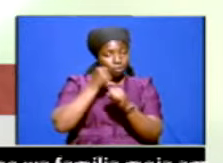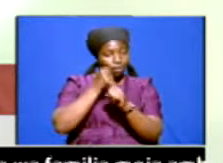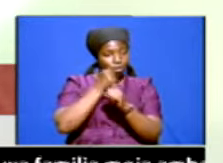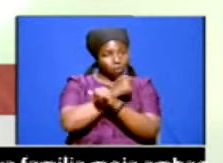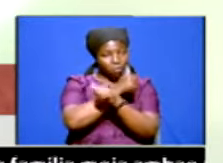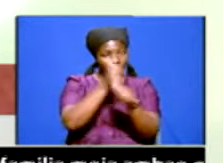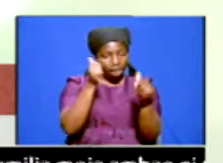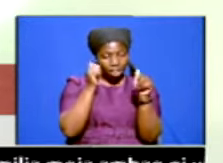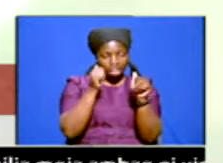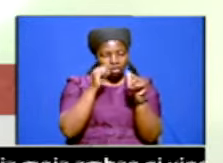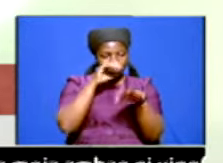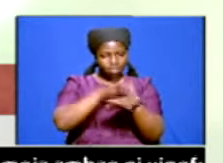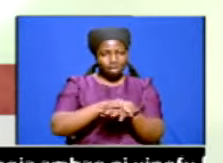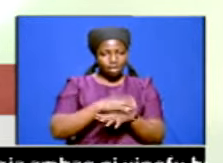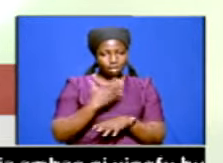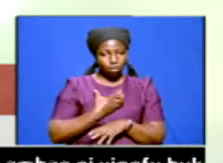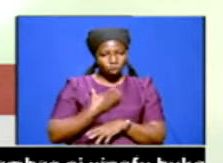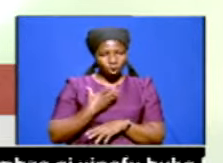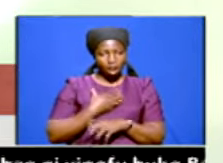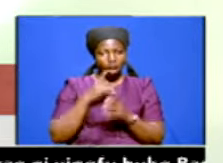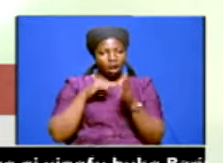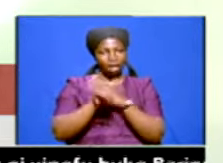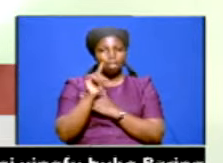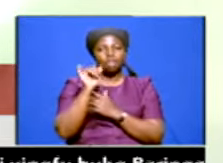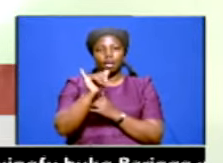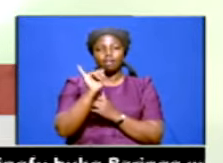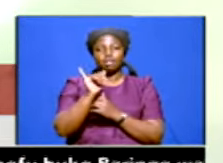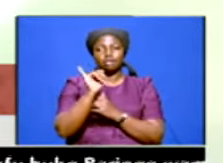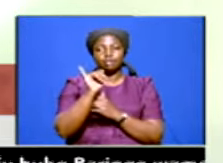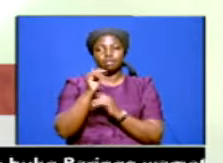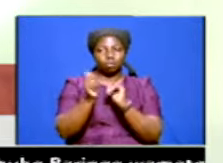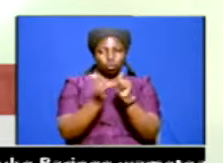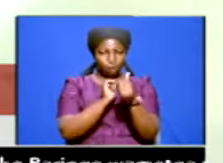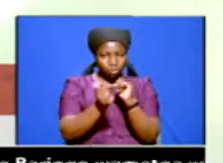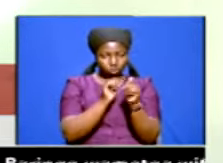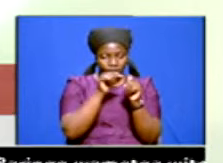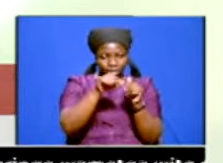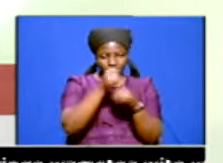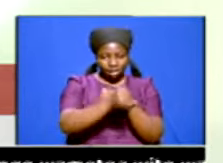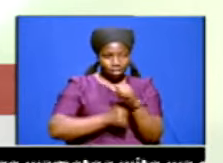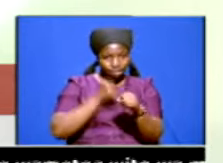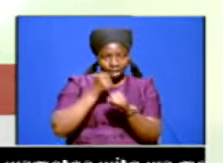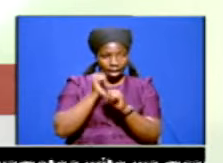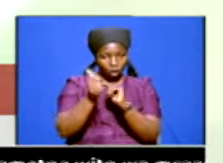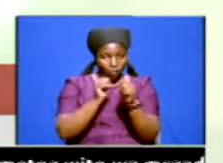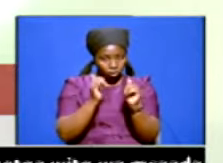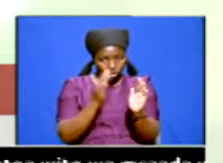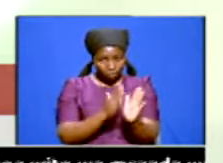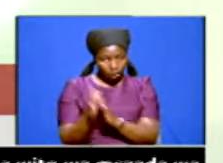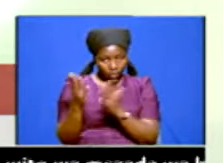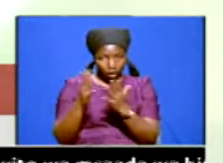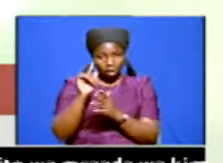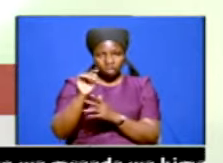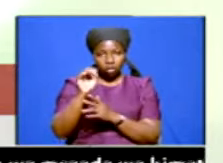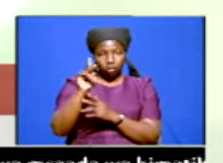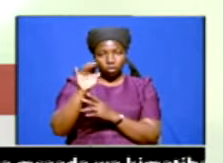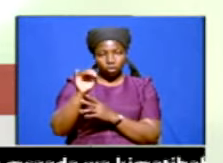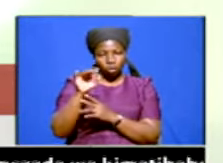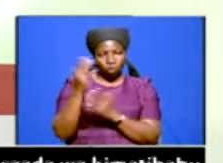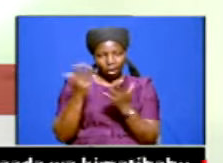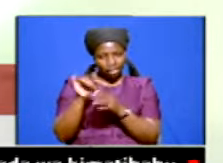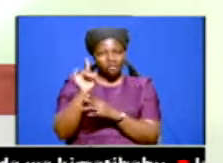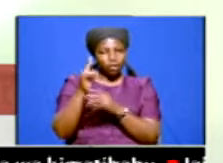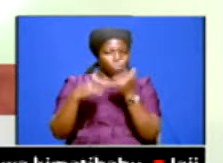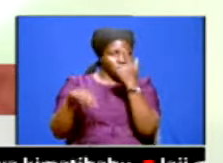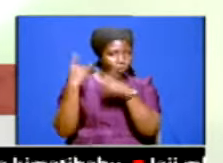kutoa nishani kwenye michezo hiyo. Michezo ya mwaka huu inaandaliwa katika mji wa Tokyo, ambako Chumo alishinda nishani ya kwanza ya Kenya